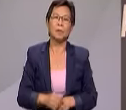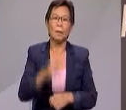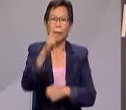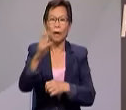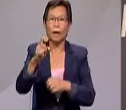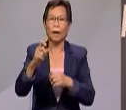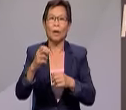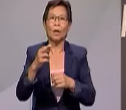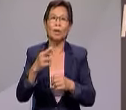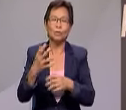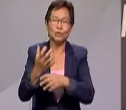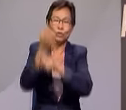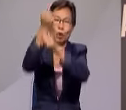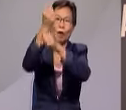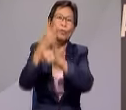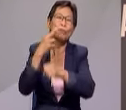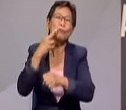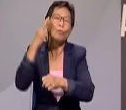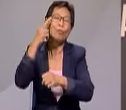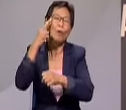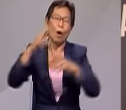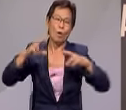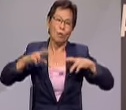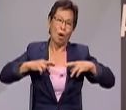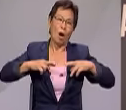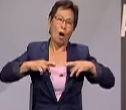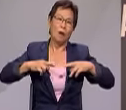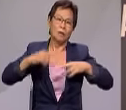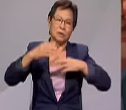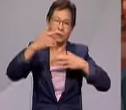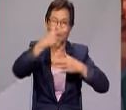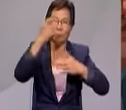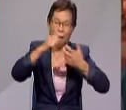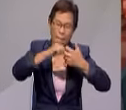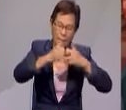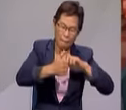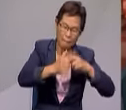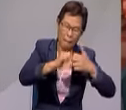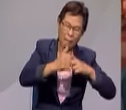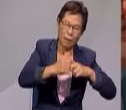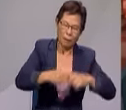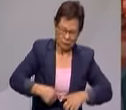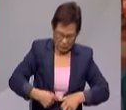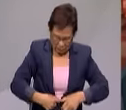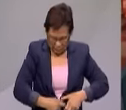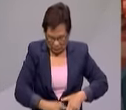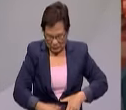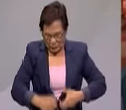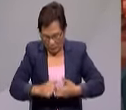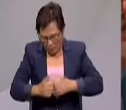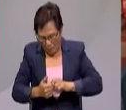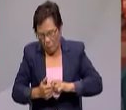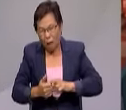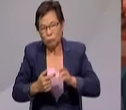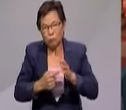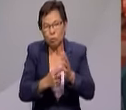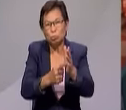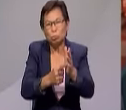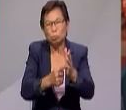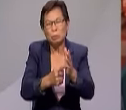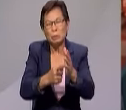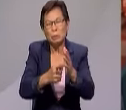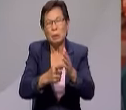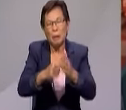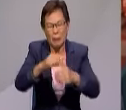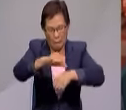remaja dunia itu sebelum ini terpaksa berehat panjang sejak Jun selepas mengalami masalah di bahagian usus perutnya sehingga menyaksikan dia terpaksa